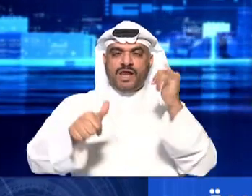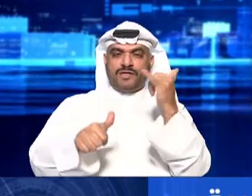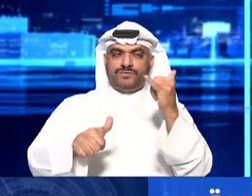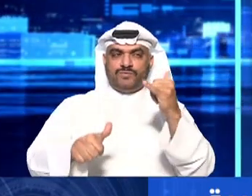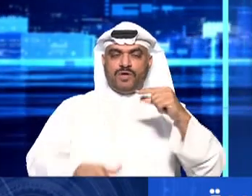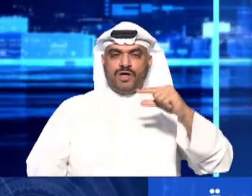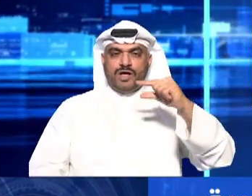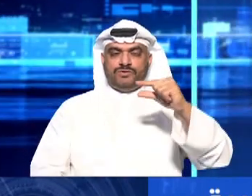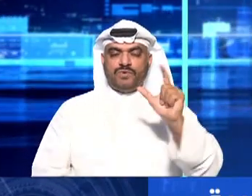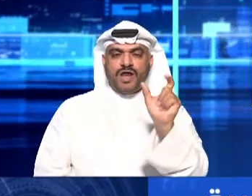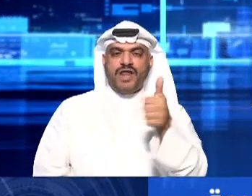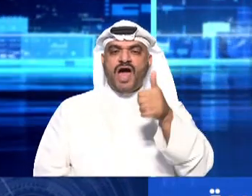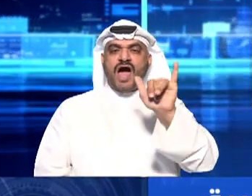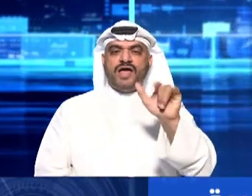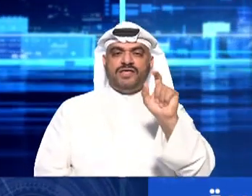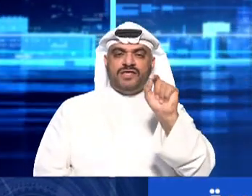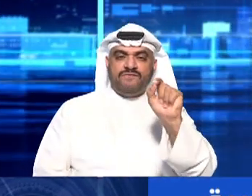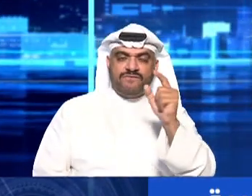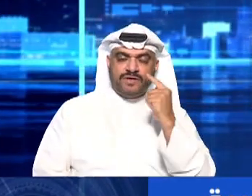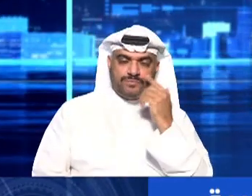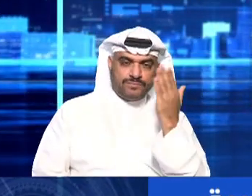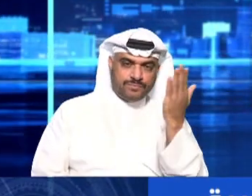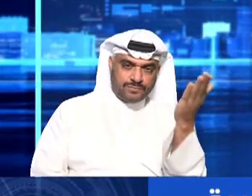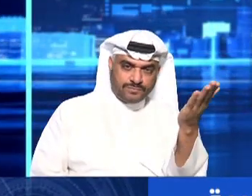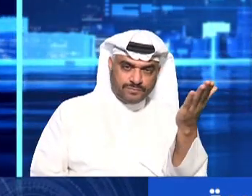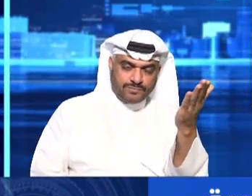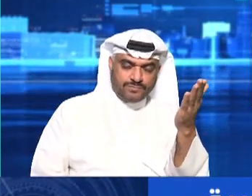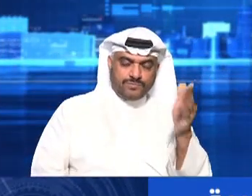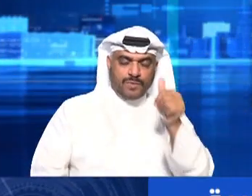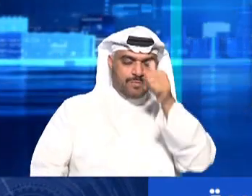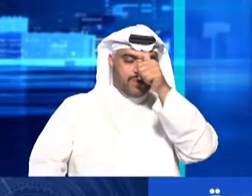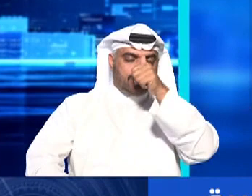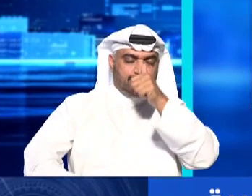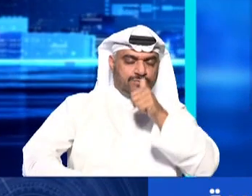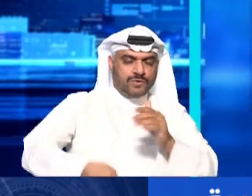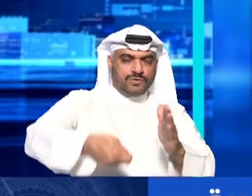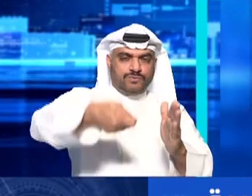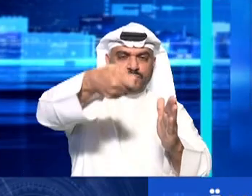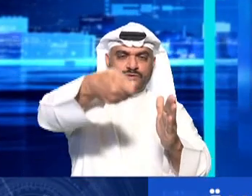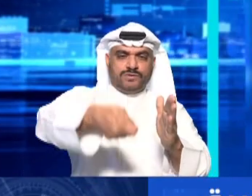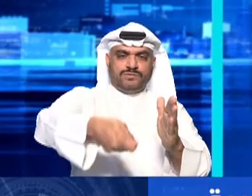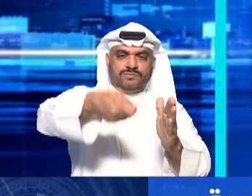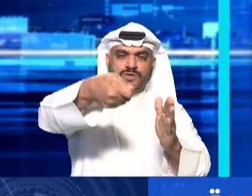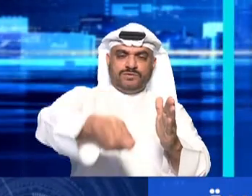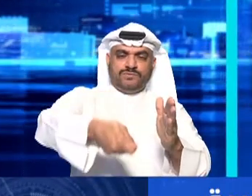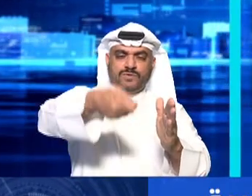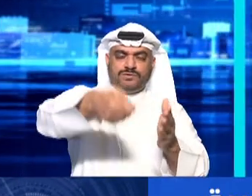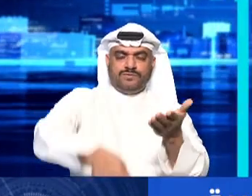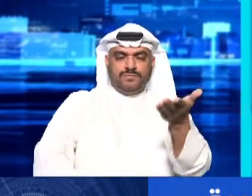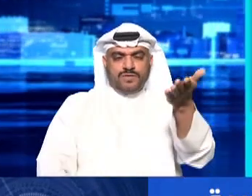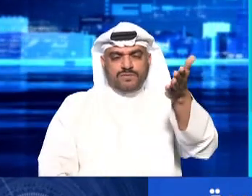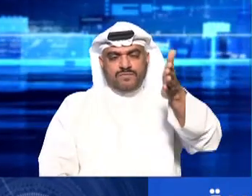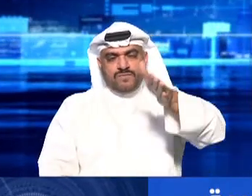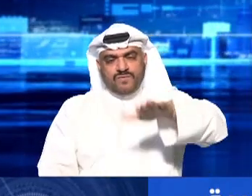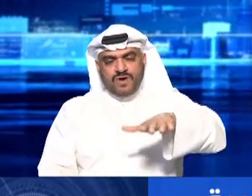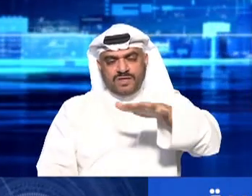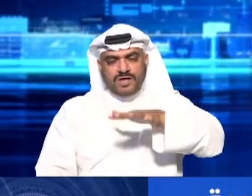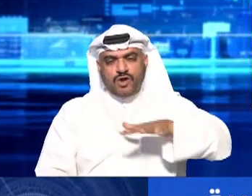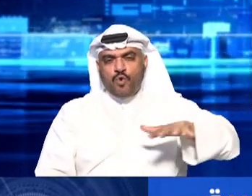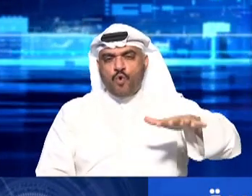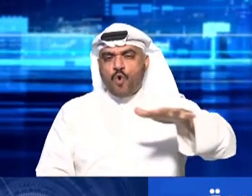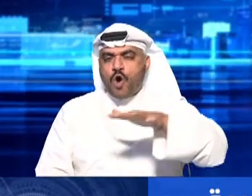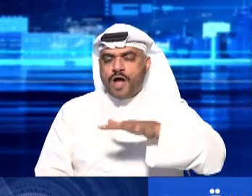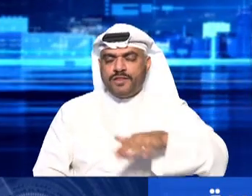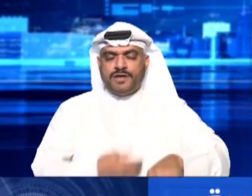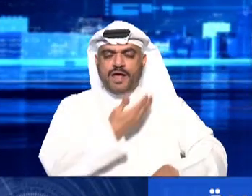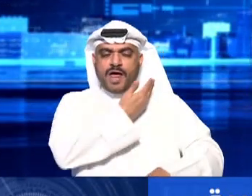الدكتور نايف فلاح الحجرف، حيث قام بتقديم واجب العزاء في وفاة فقيد الوطن المغفور له بإذن الله